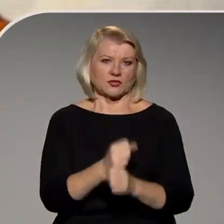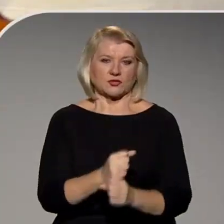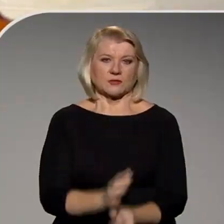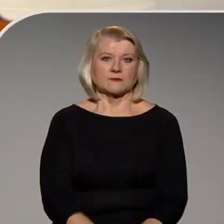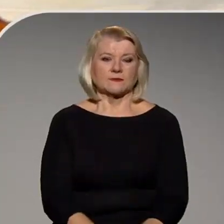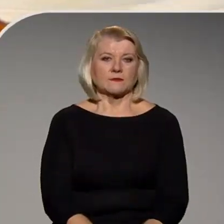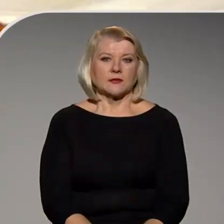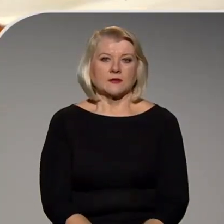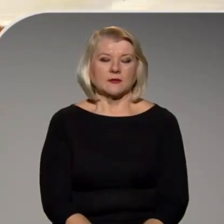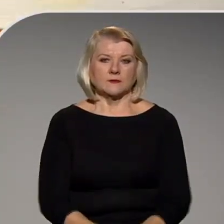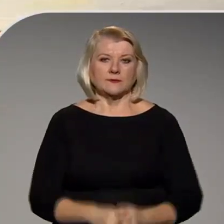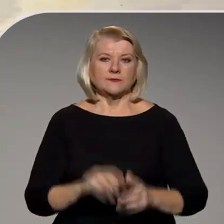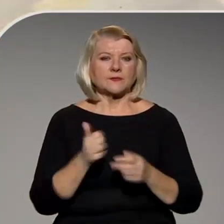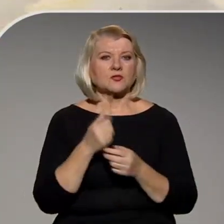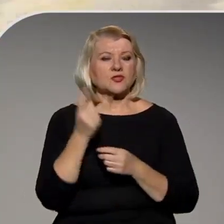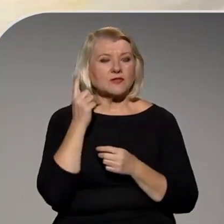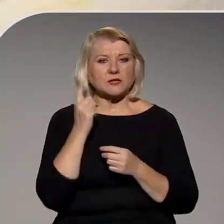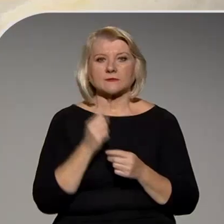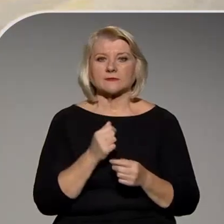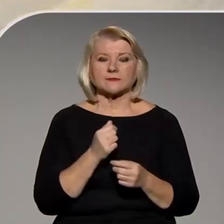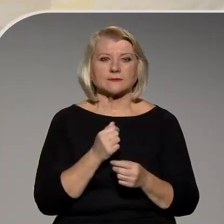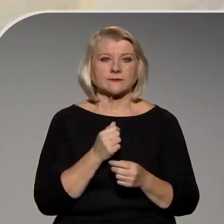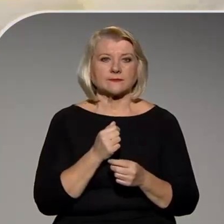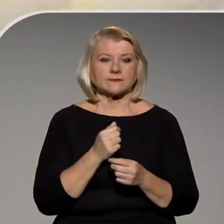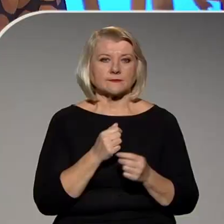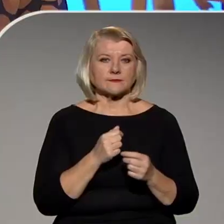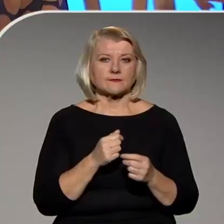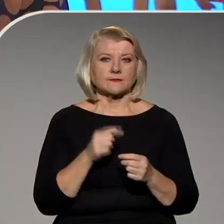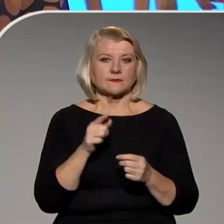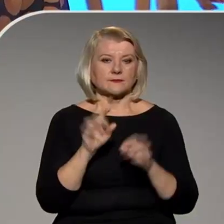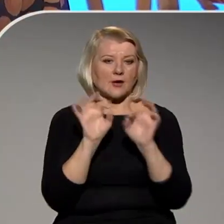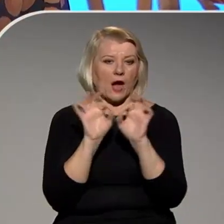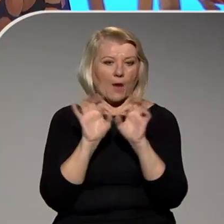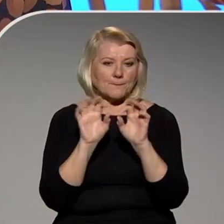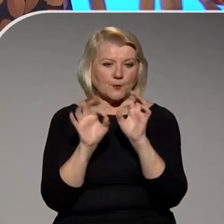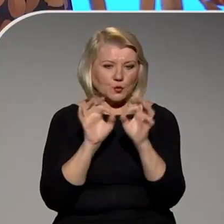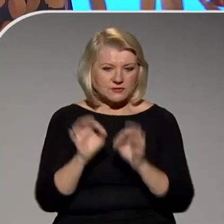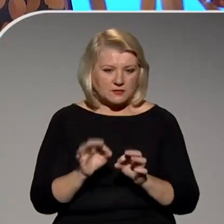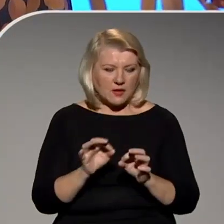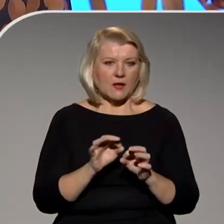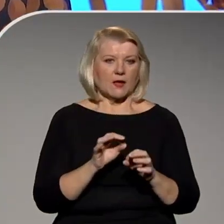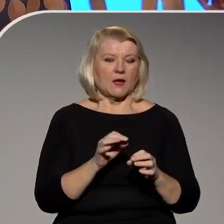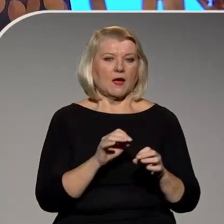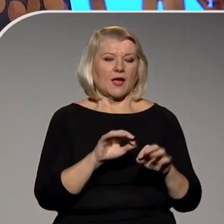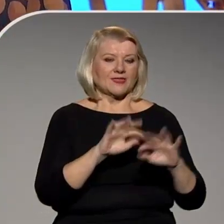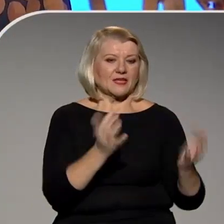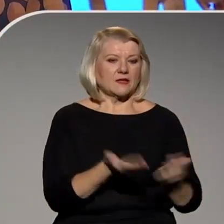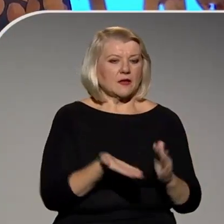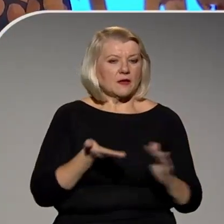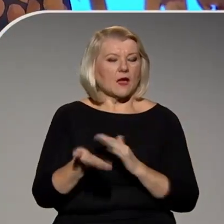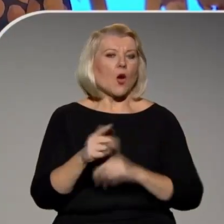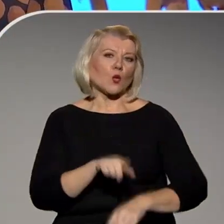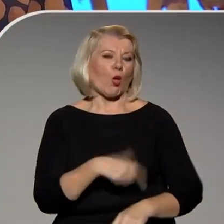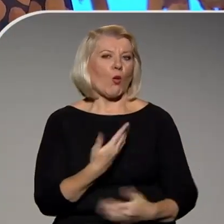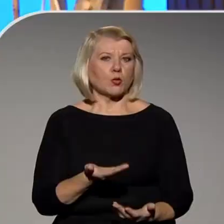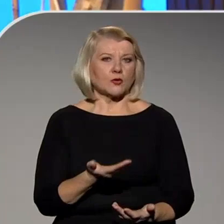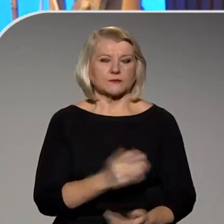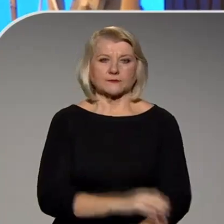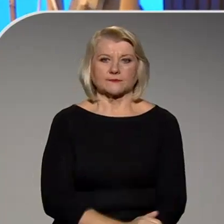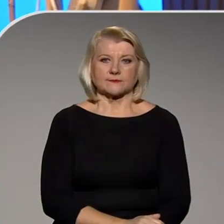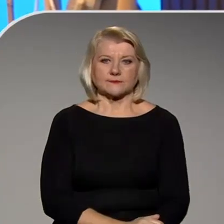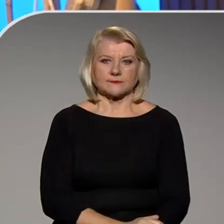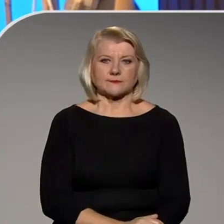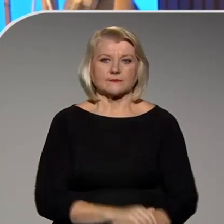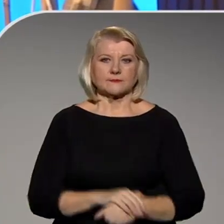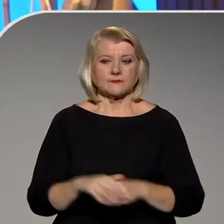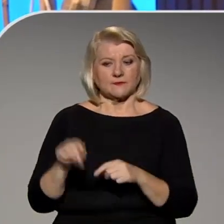přílohu. Jenom ještě prozraďte, Lado, jak dlouho jsme měli ty kapustičky a dýně v troubě? No, vzhledem k tomu, že tady je taková trouba,